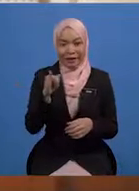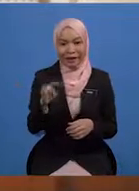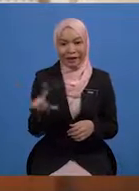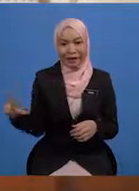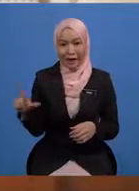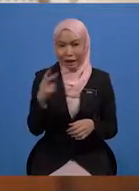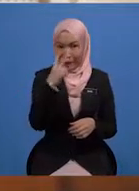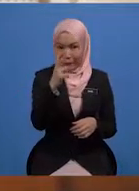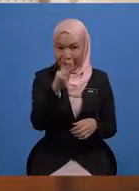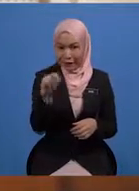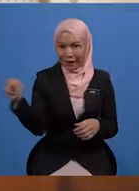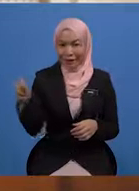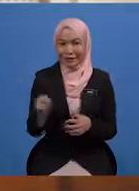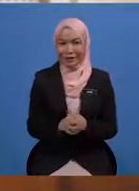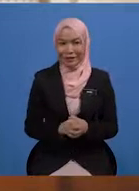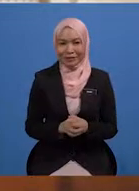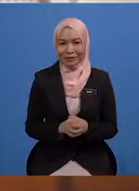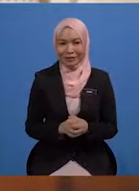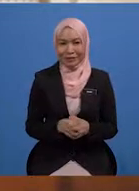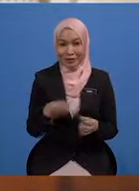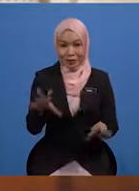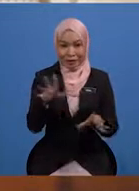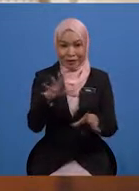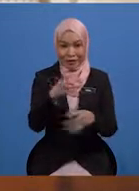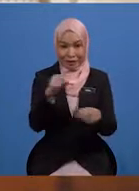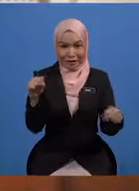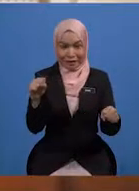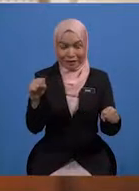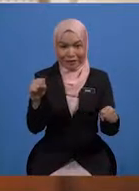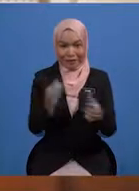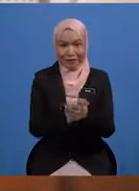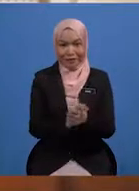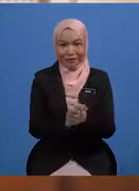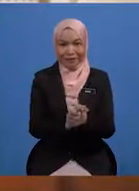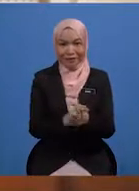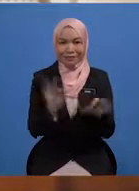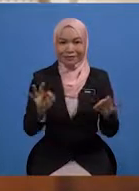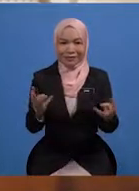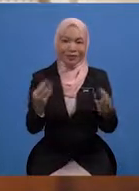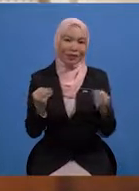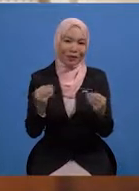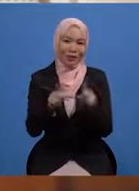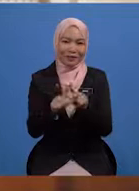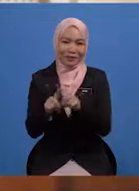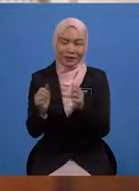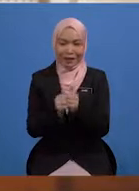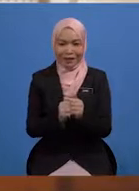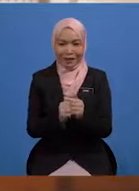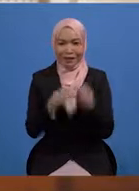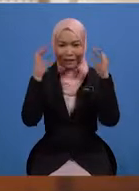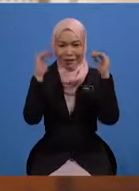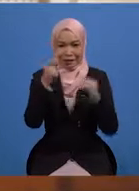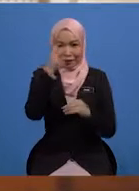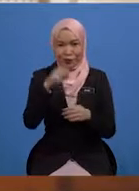Murid-murid, adakah kamu sudah bersedia? Bagi yang ingin bersama-sama dengan cikgu untuk